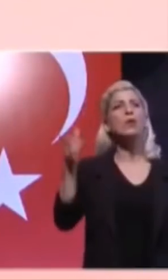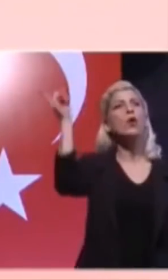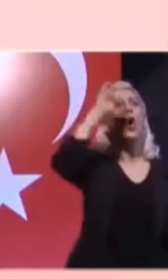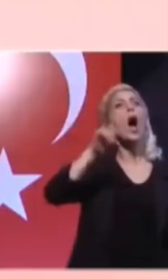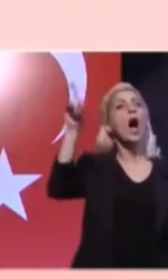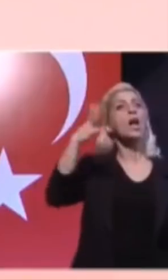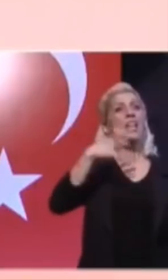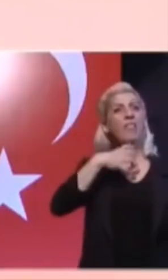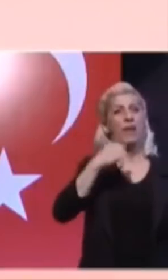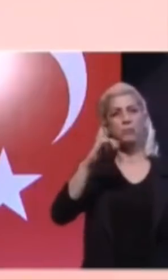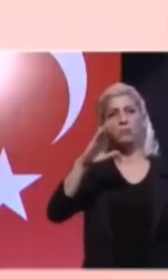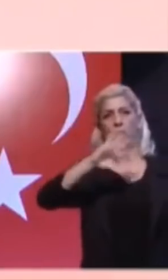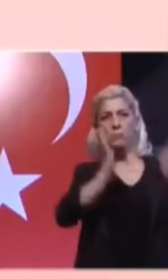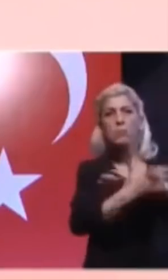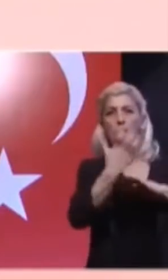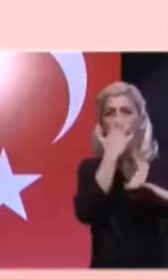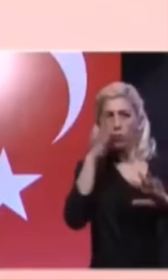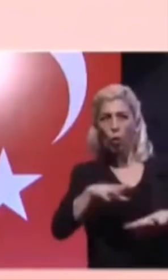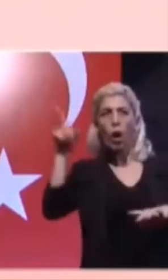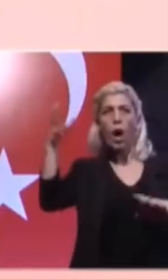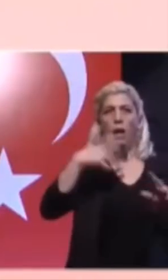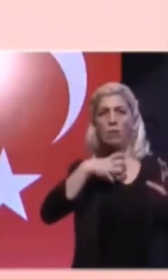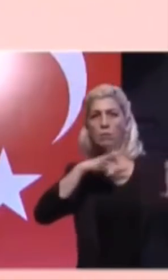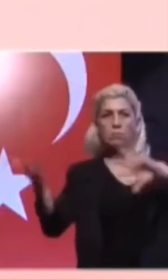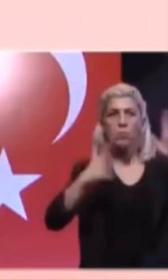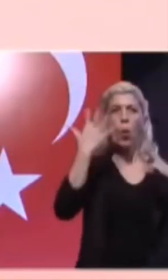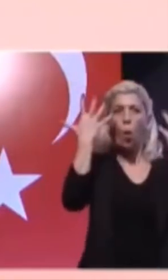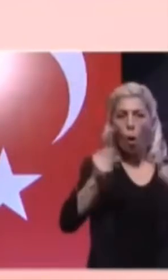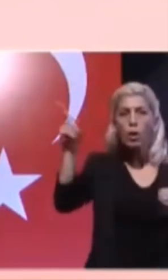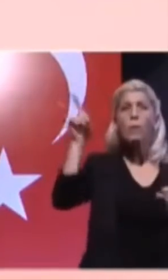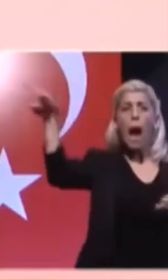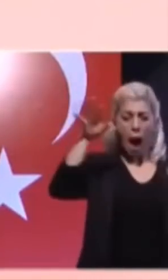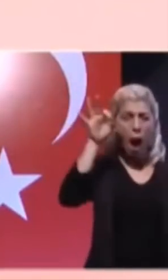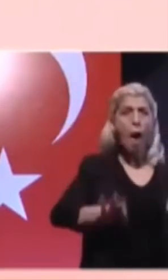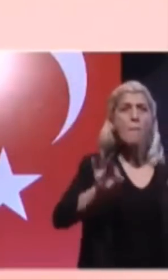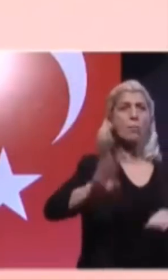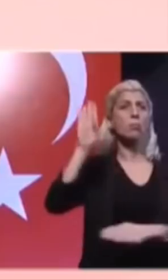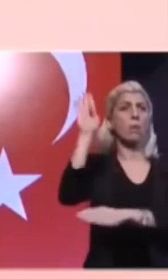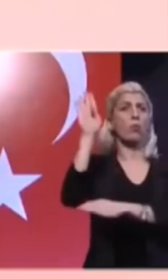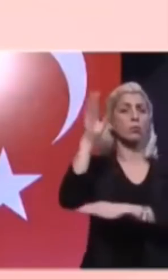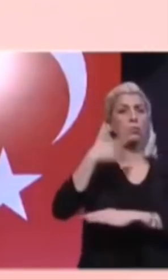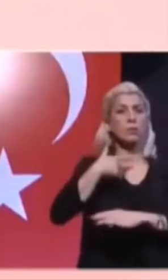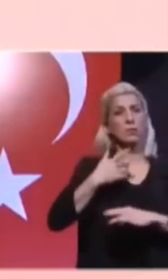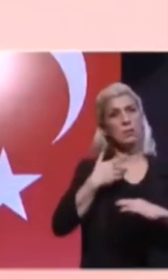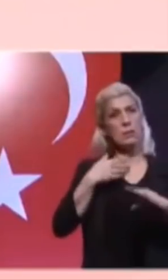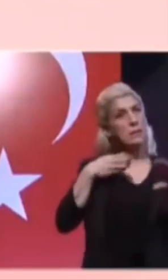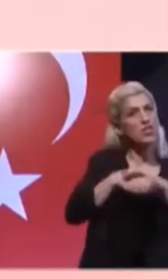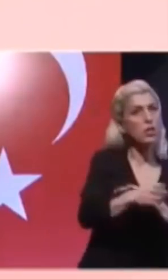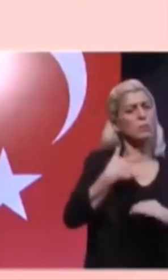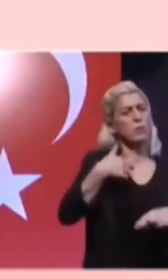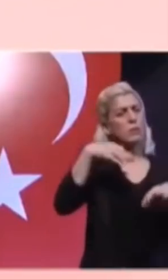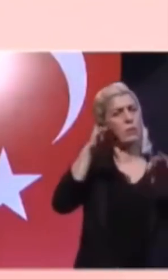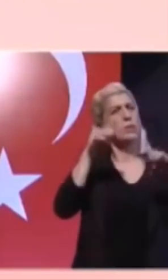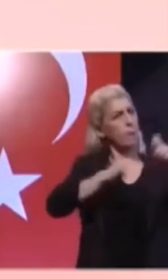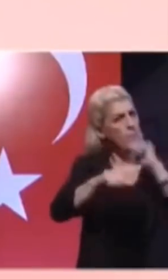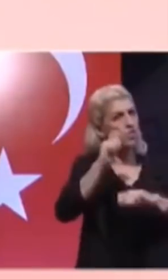ve geçmişlerdir. Çünkü şunu görmüşlerdir: bu millet demokrasiyle yaşamak istiyor. Şimdi aradan